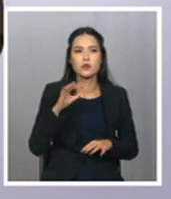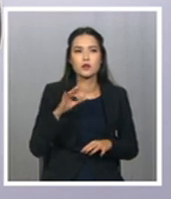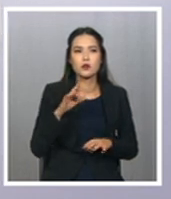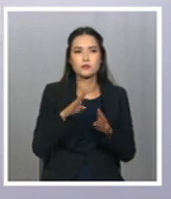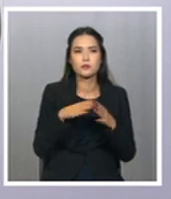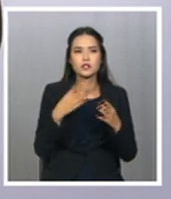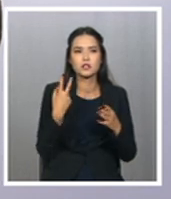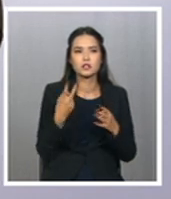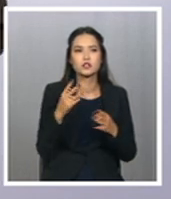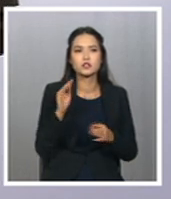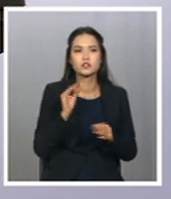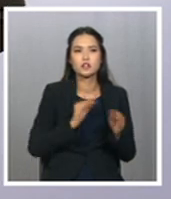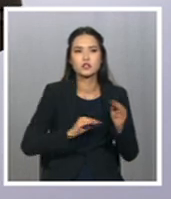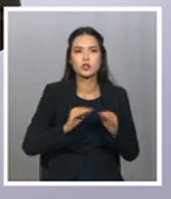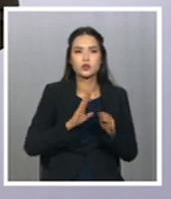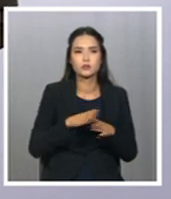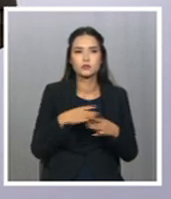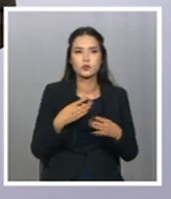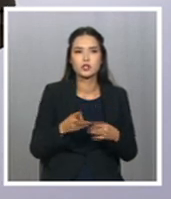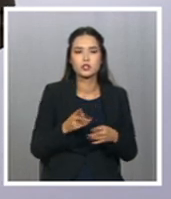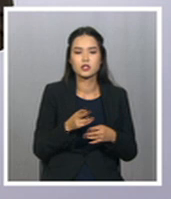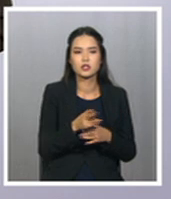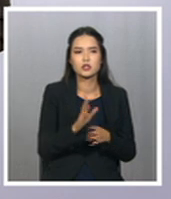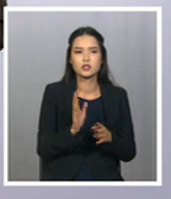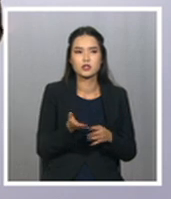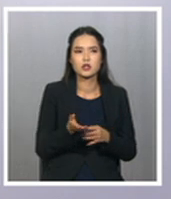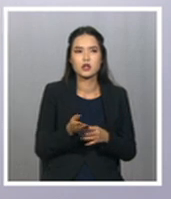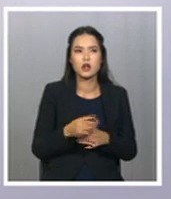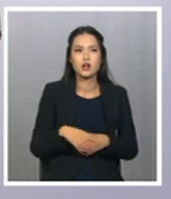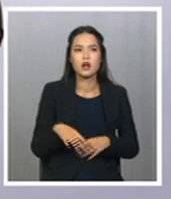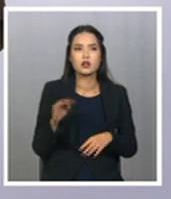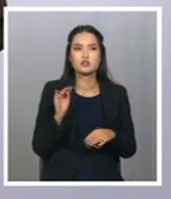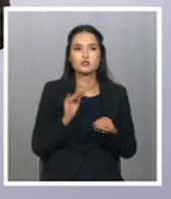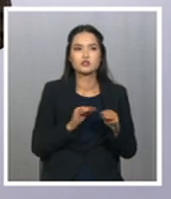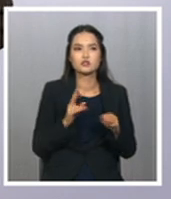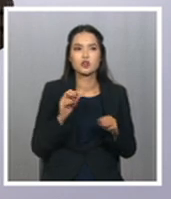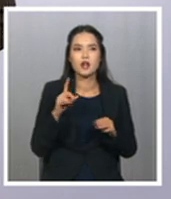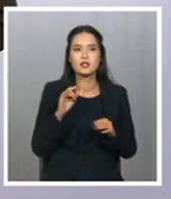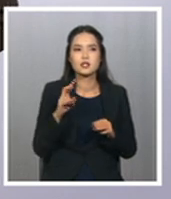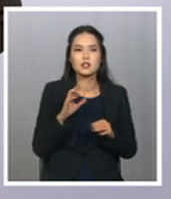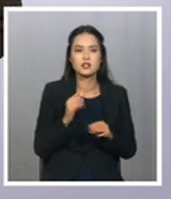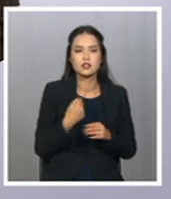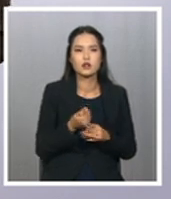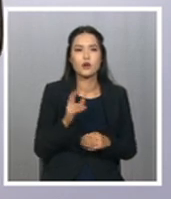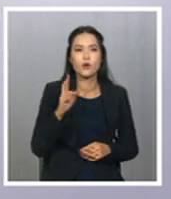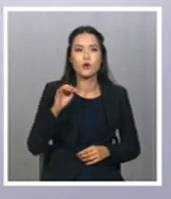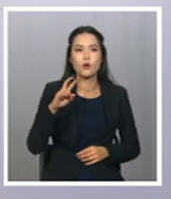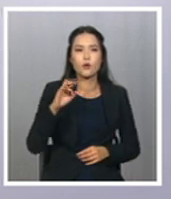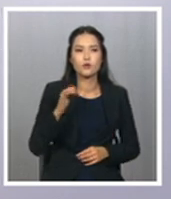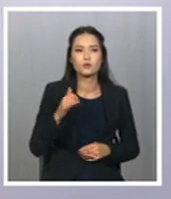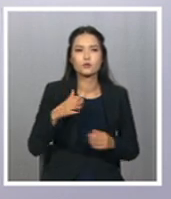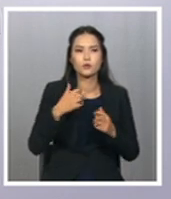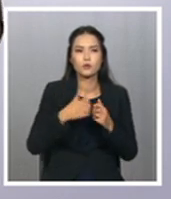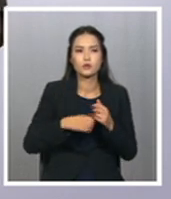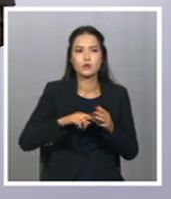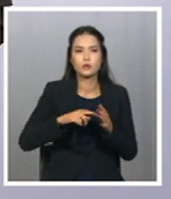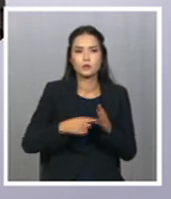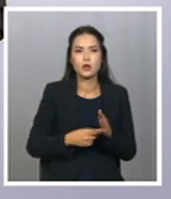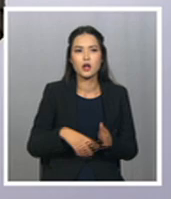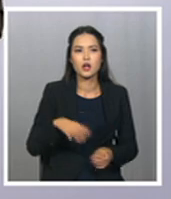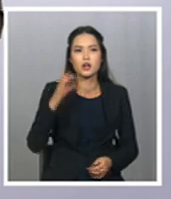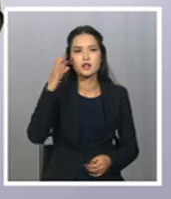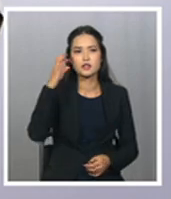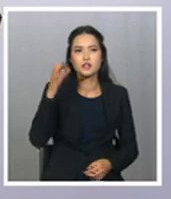екі жасаушы бойымен қиып өтеді. Жазықтық пен конустың ортақ бөлігі тең